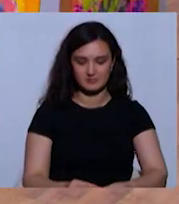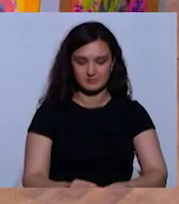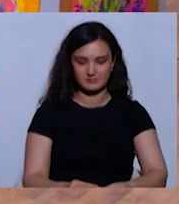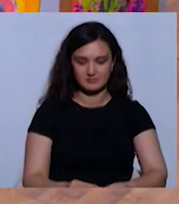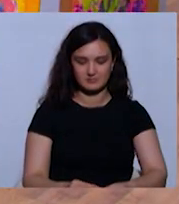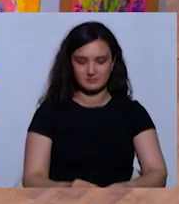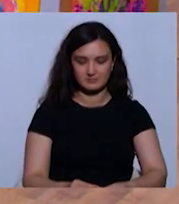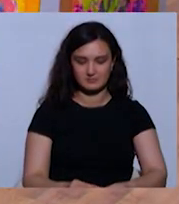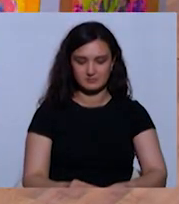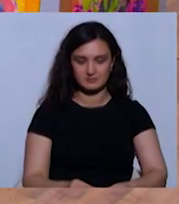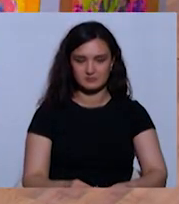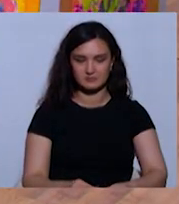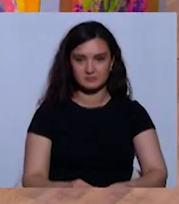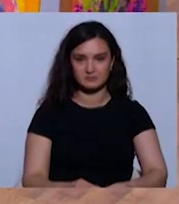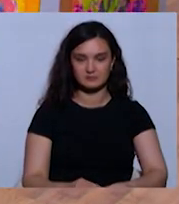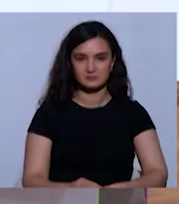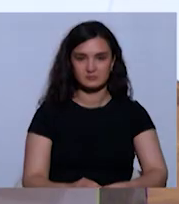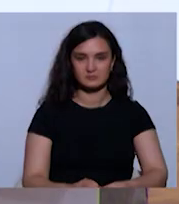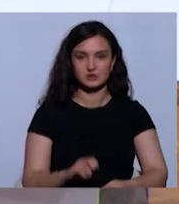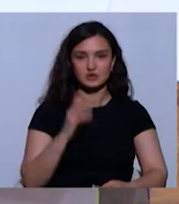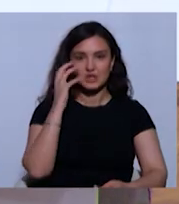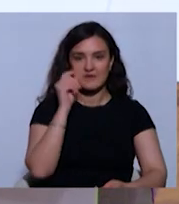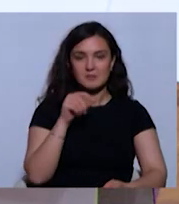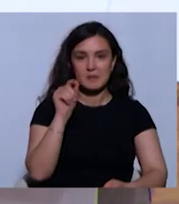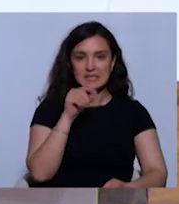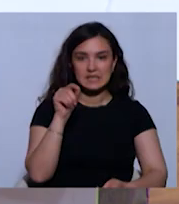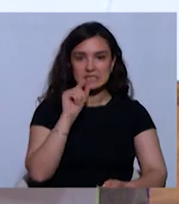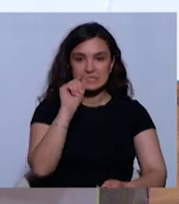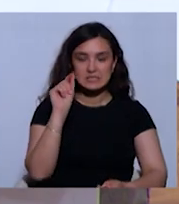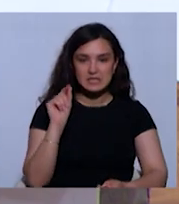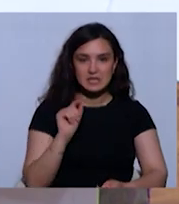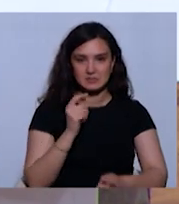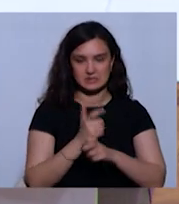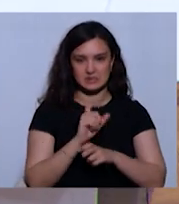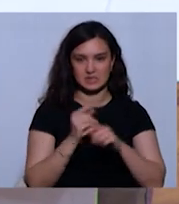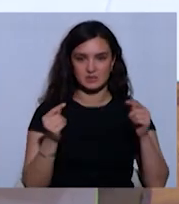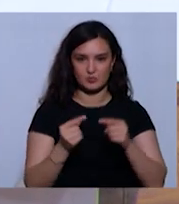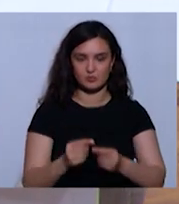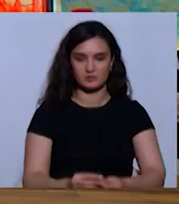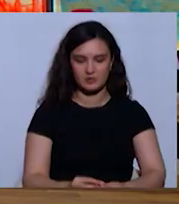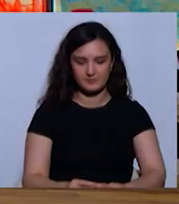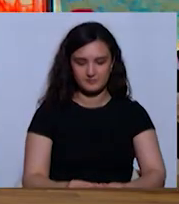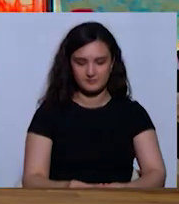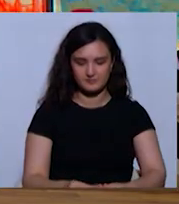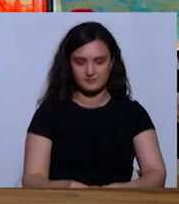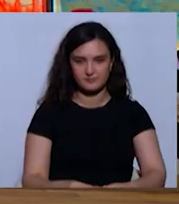ეს შავი მარკერის ისინი წერტილებიც ძალიან მოუხდა.